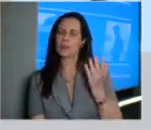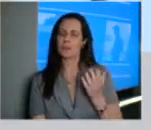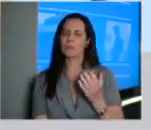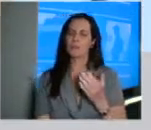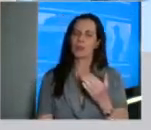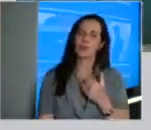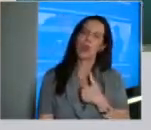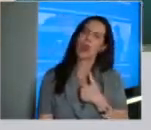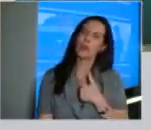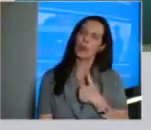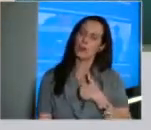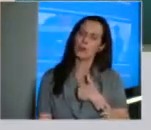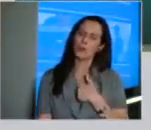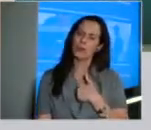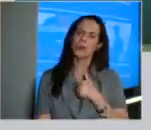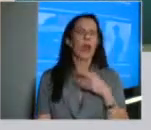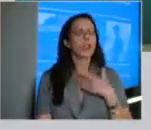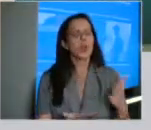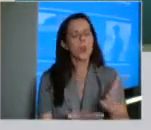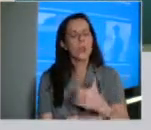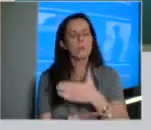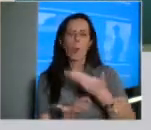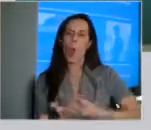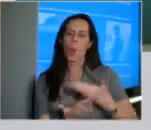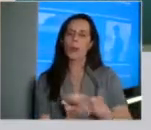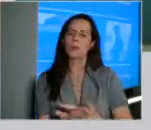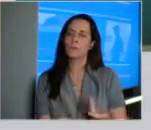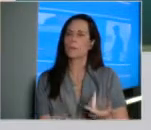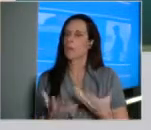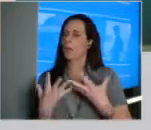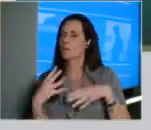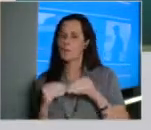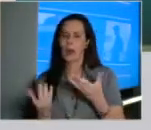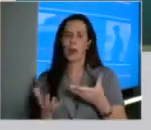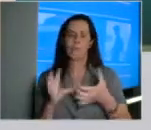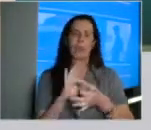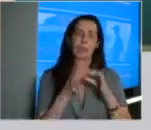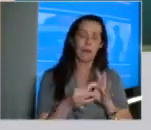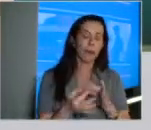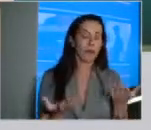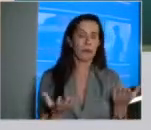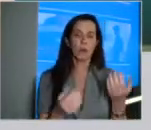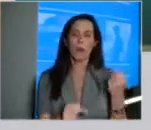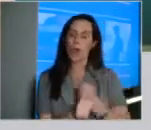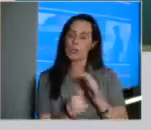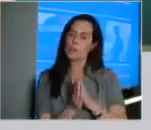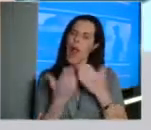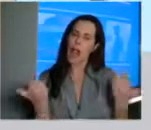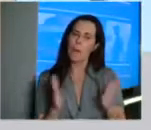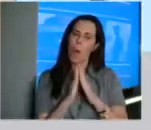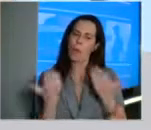אנחנו מצלמים, כאילו אוספים חומר, נגיד מהמשפחה, מהאינטרנט, מכינים אלבום כאילו